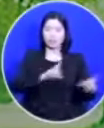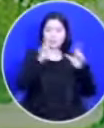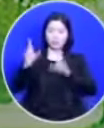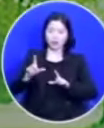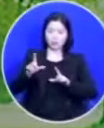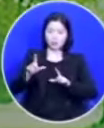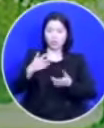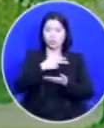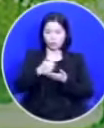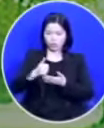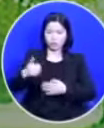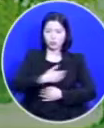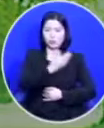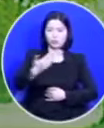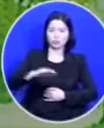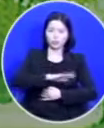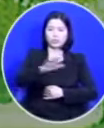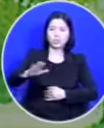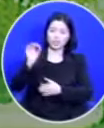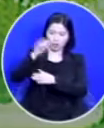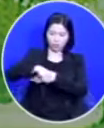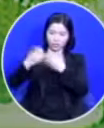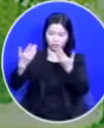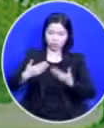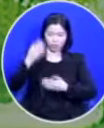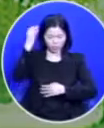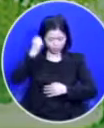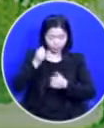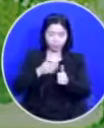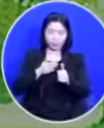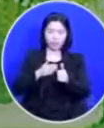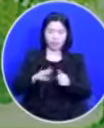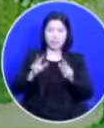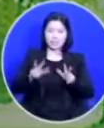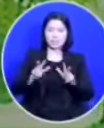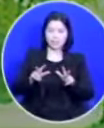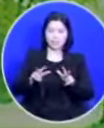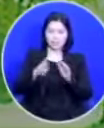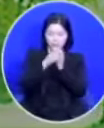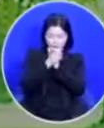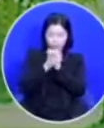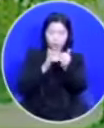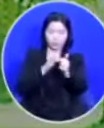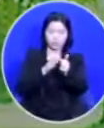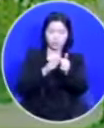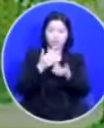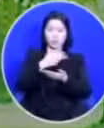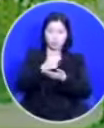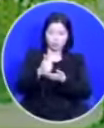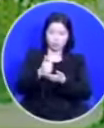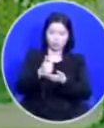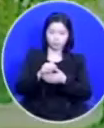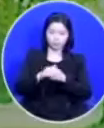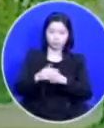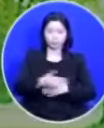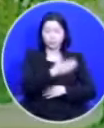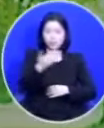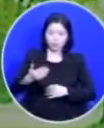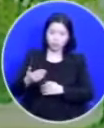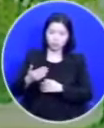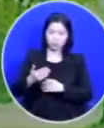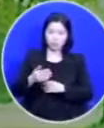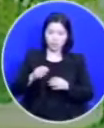우리에게 활하게 주셨다는 사실을 믿으시기 바랍니다 자 이제 우리 기도합시다 지금 여러분 이 시간에